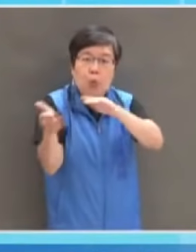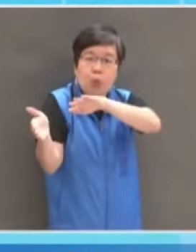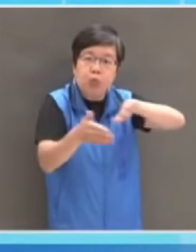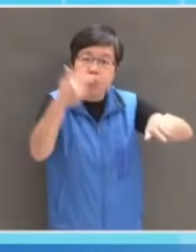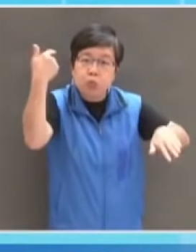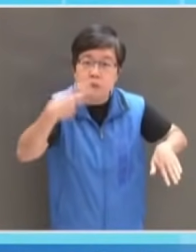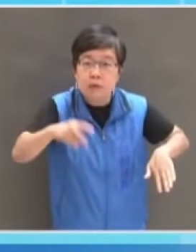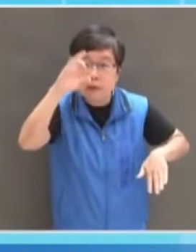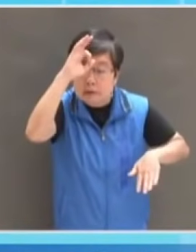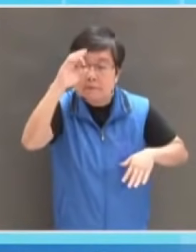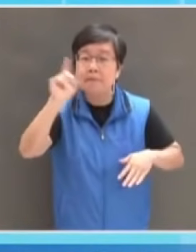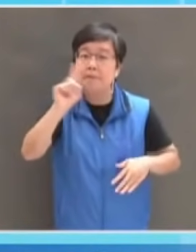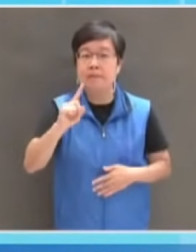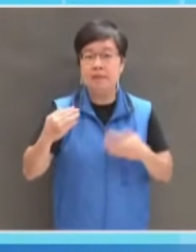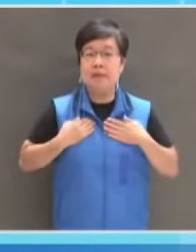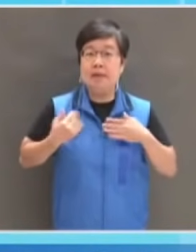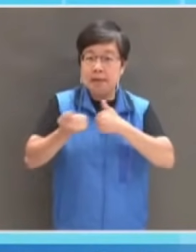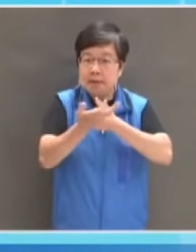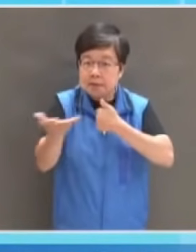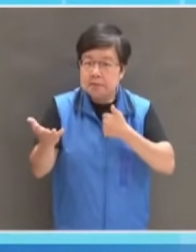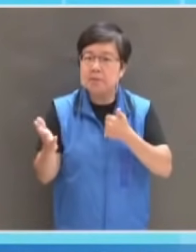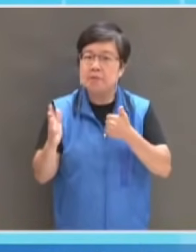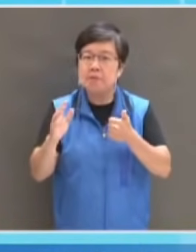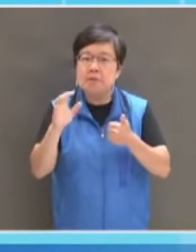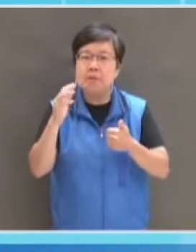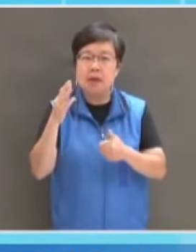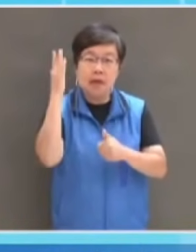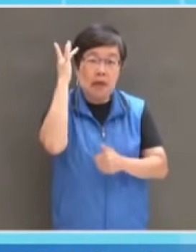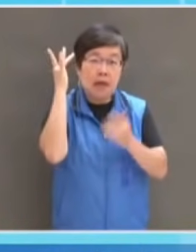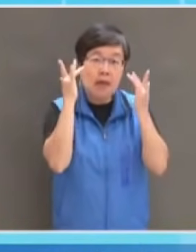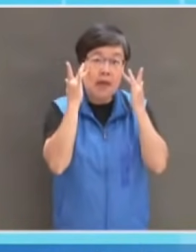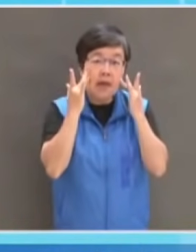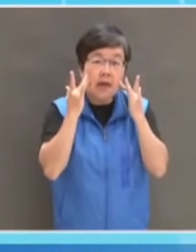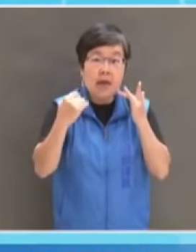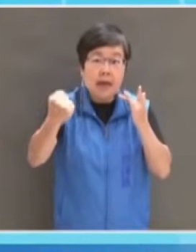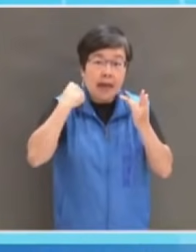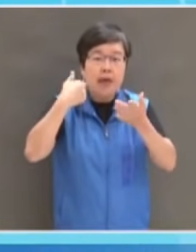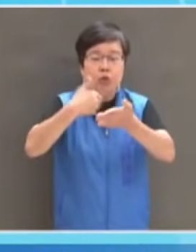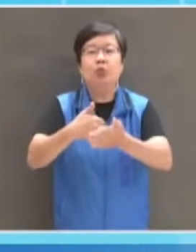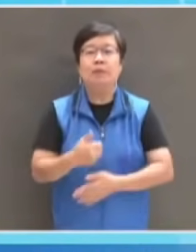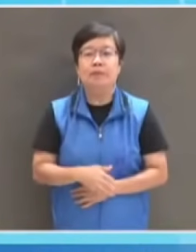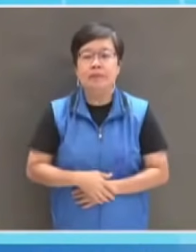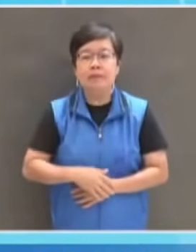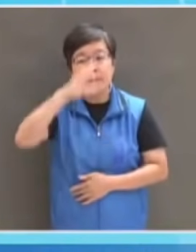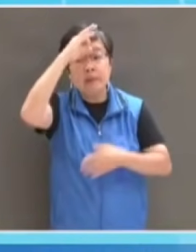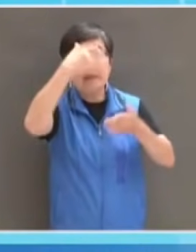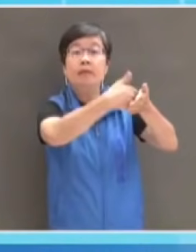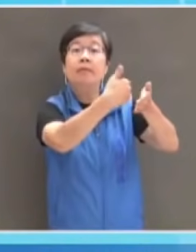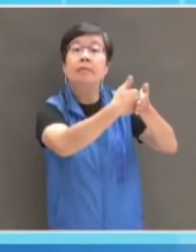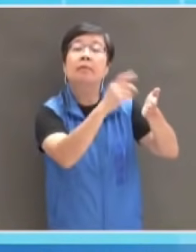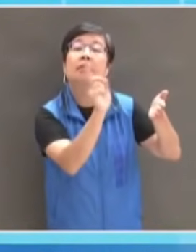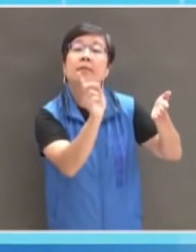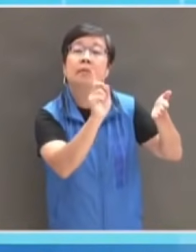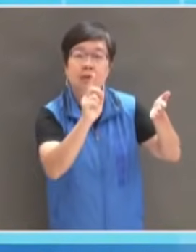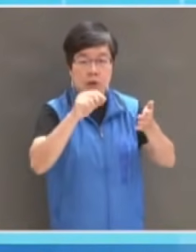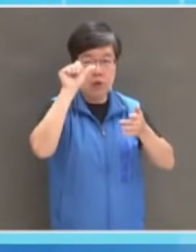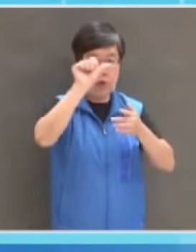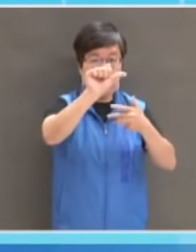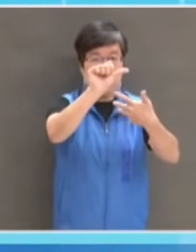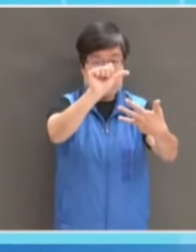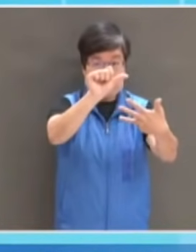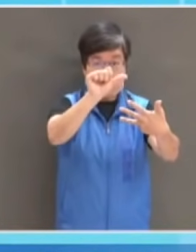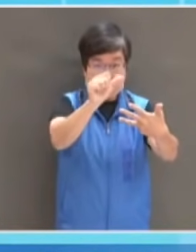我们来看疫情的发展的热力图，各位可以看得到这一张，在五月八号之